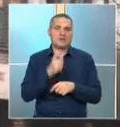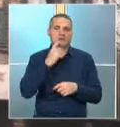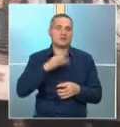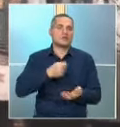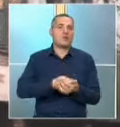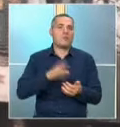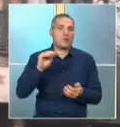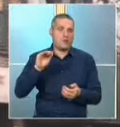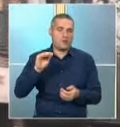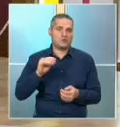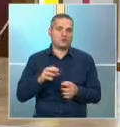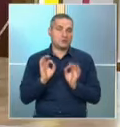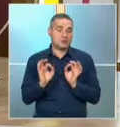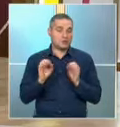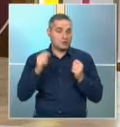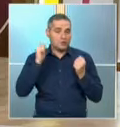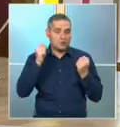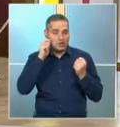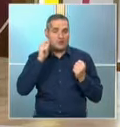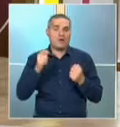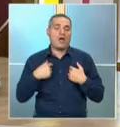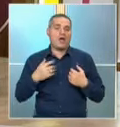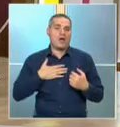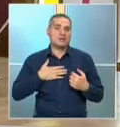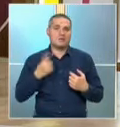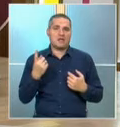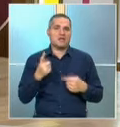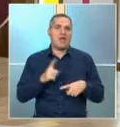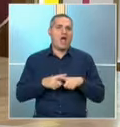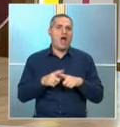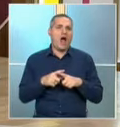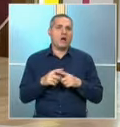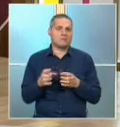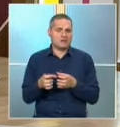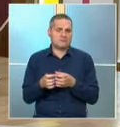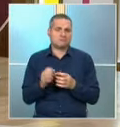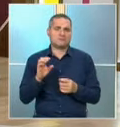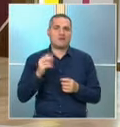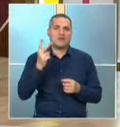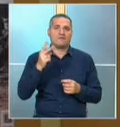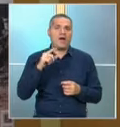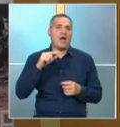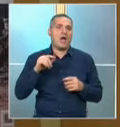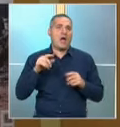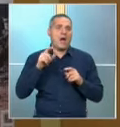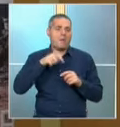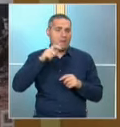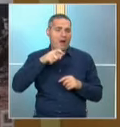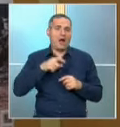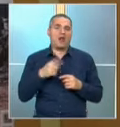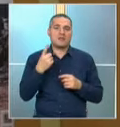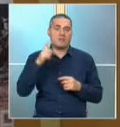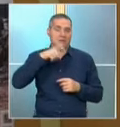купи кученце. Истинско. Аз имам един хамстер и два папагала. Един